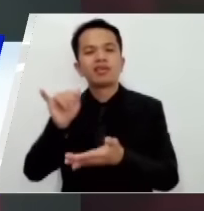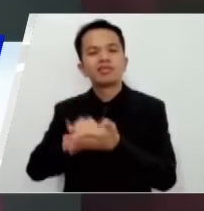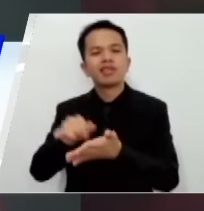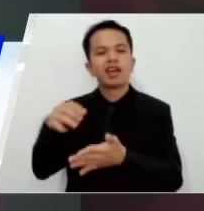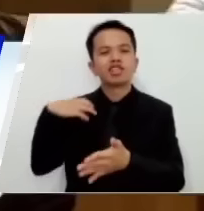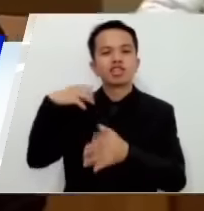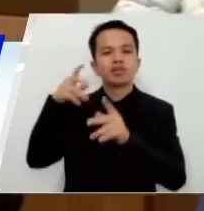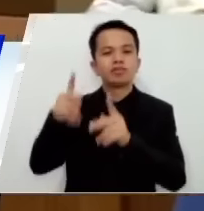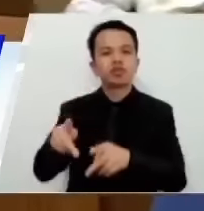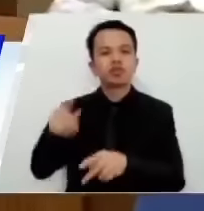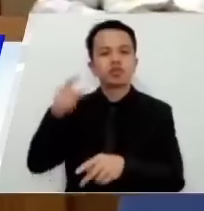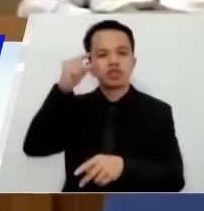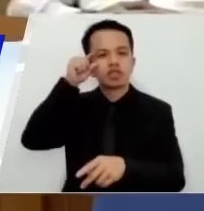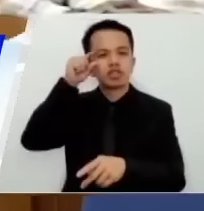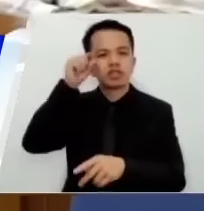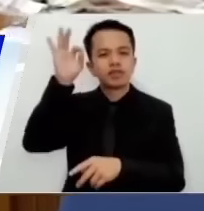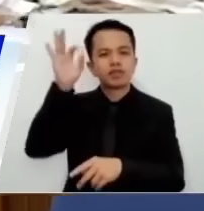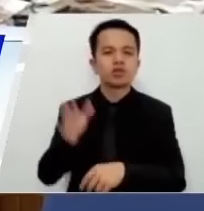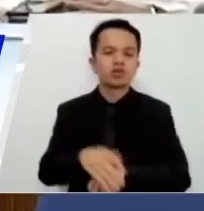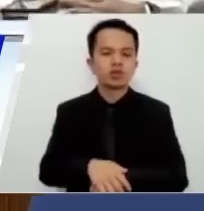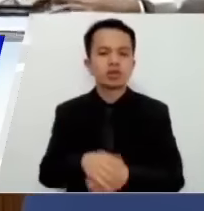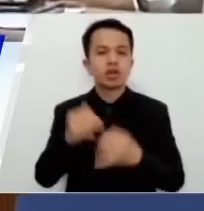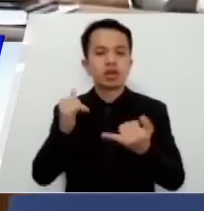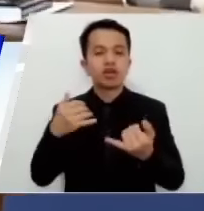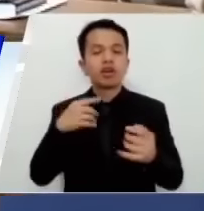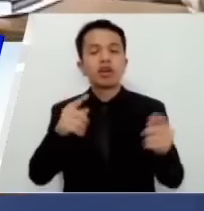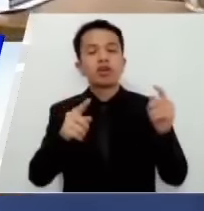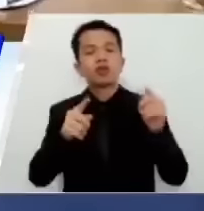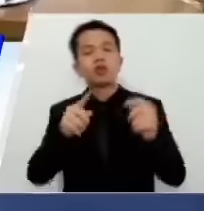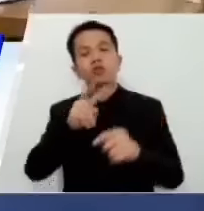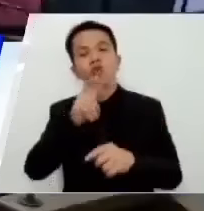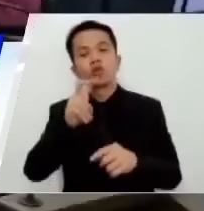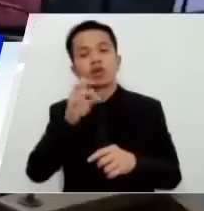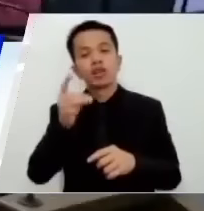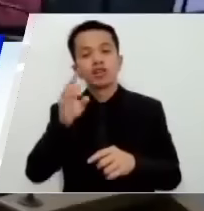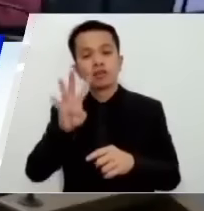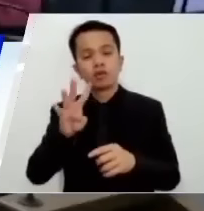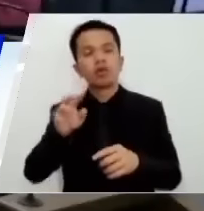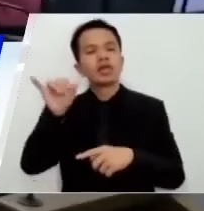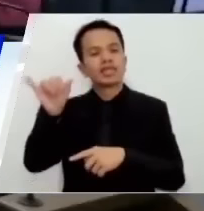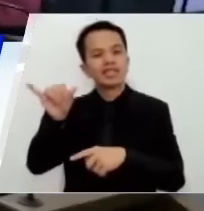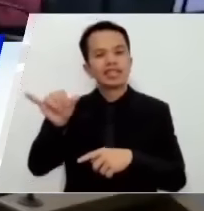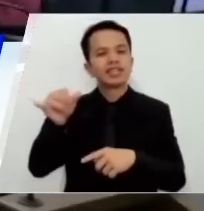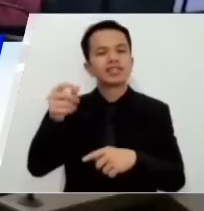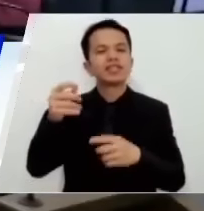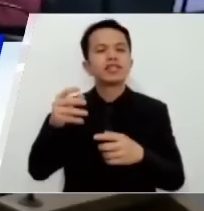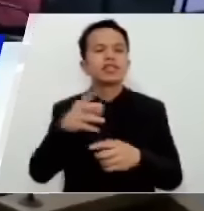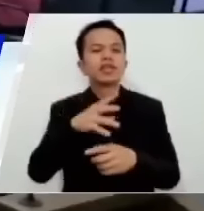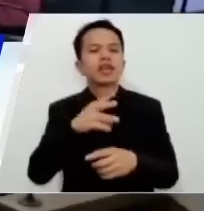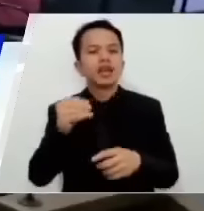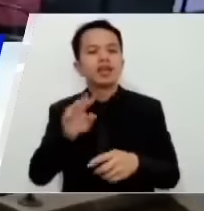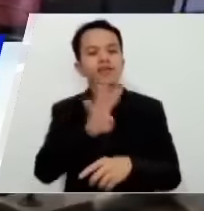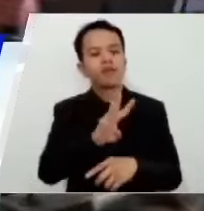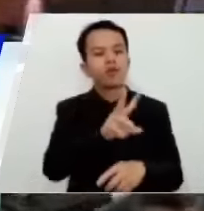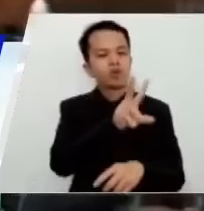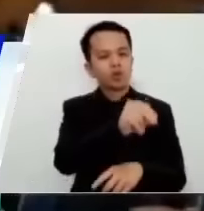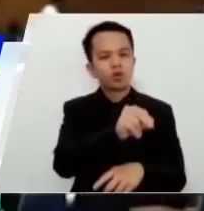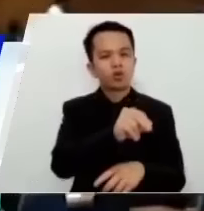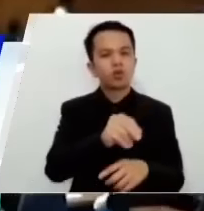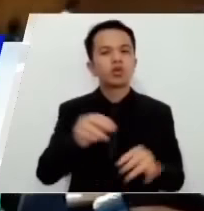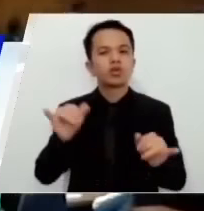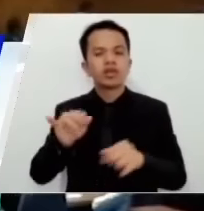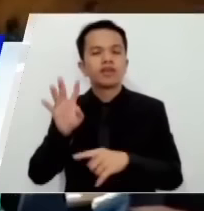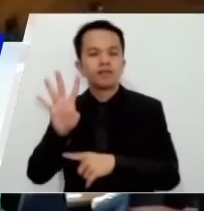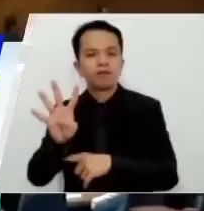apolo Kiboy 284 na kongresista ang bumoto ng Yes sa panukala apat ang nagno habang apat ang